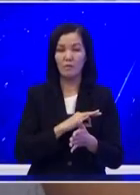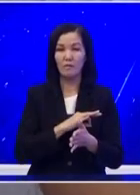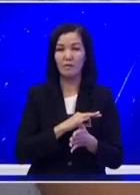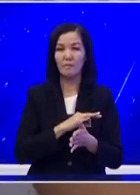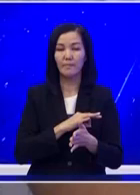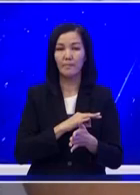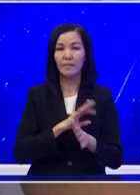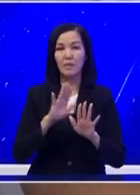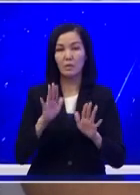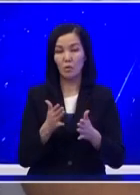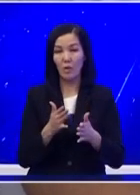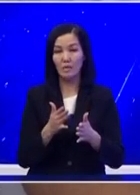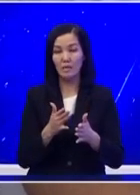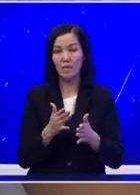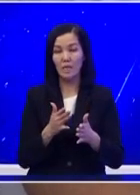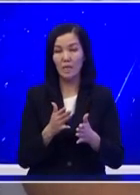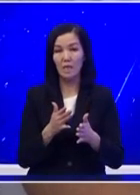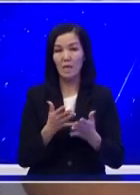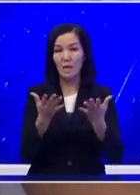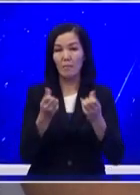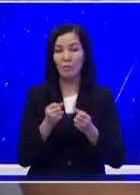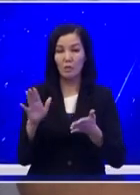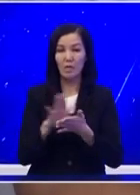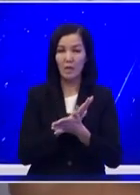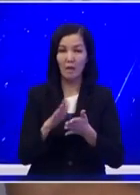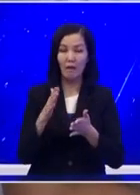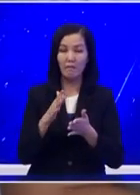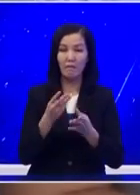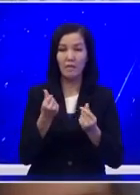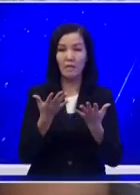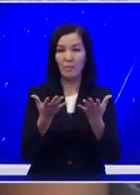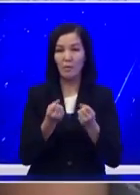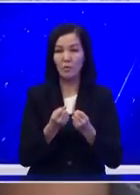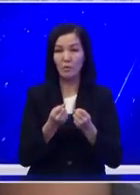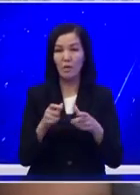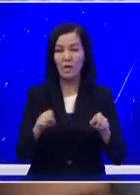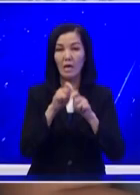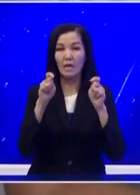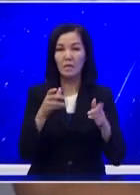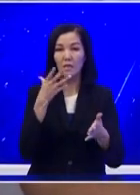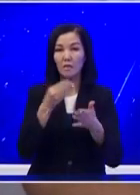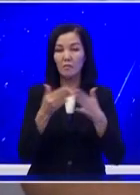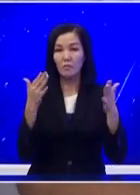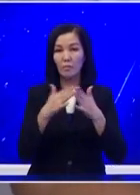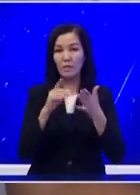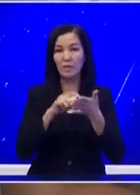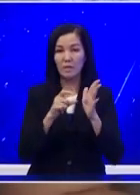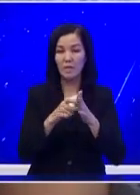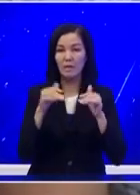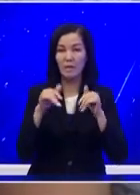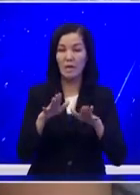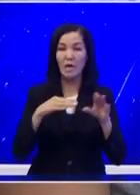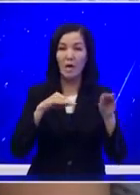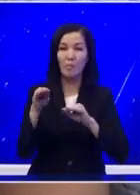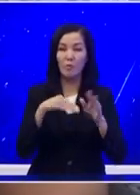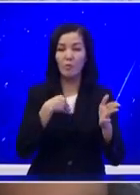Я воспользовалась данной ситуацией, получила грант, вот открыла у себя дома швейный цех, купила оборудование на